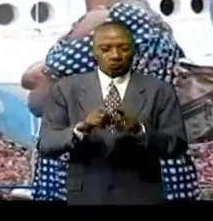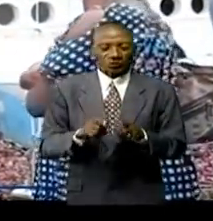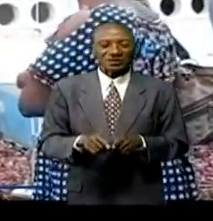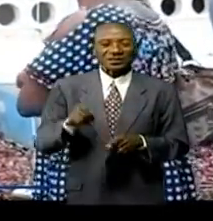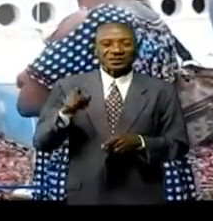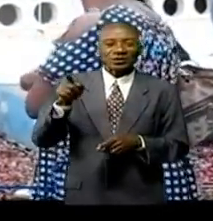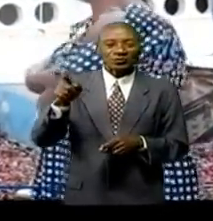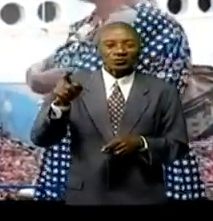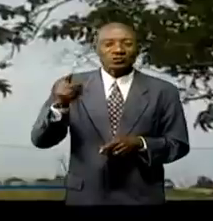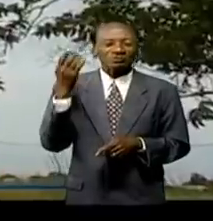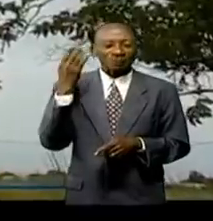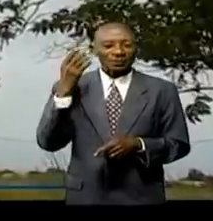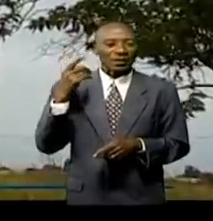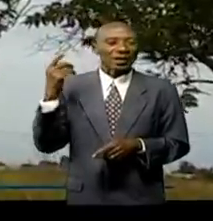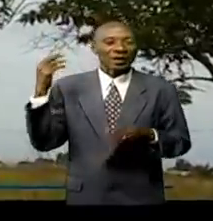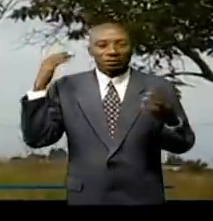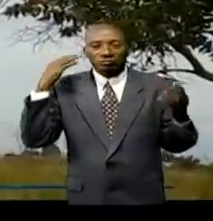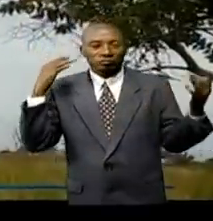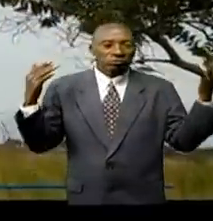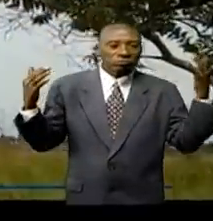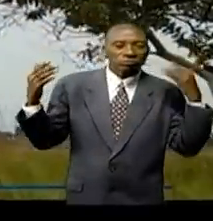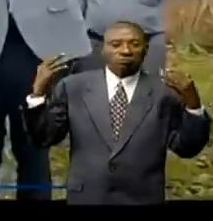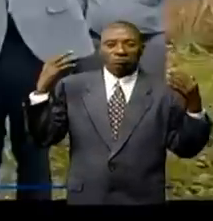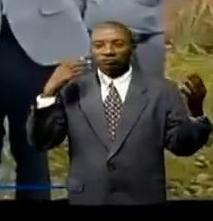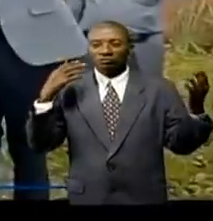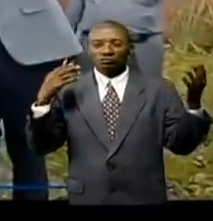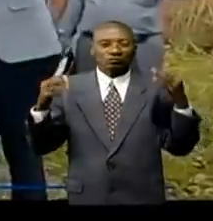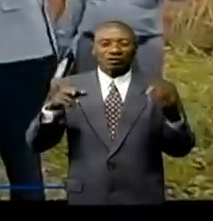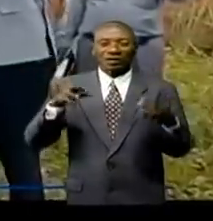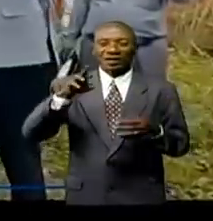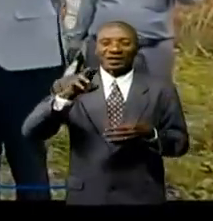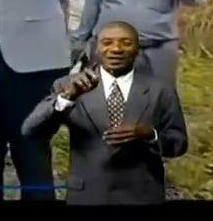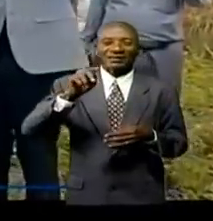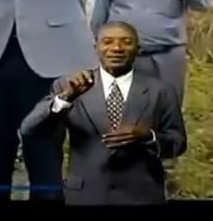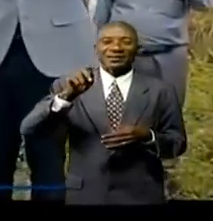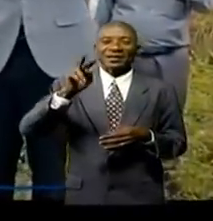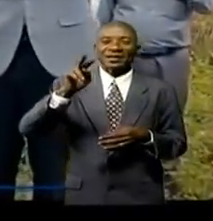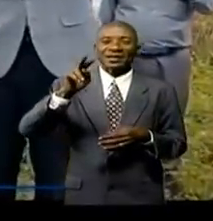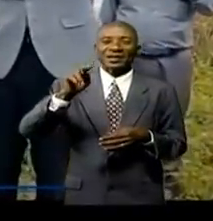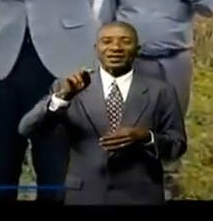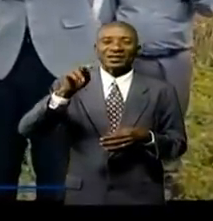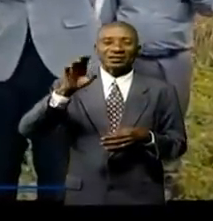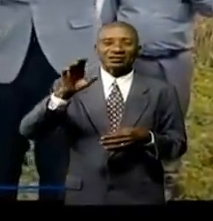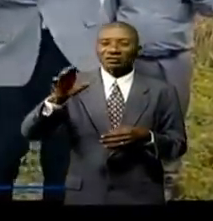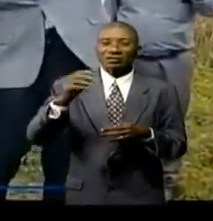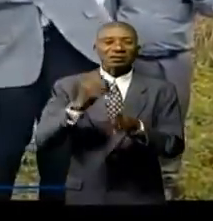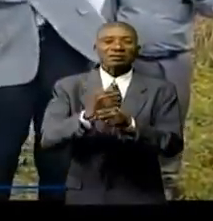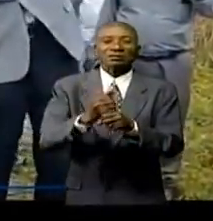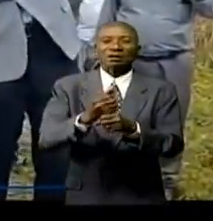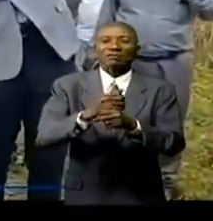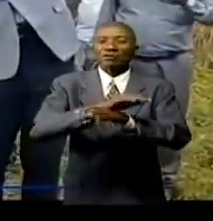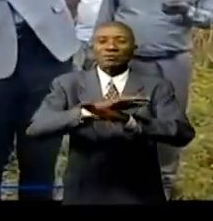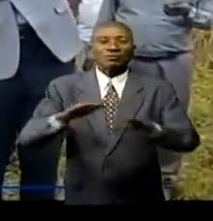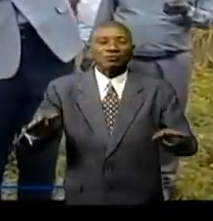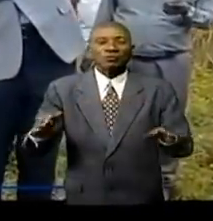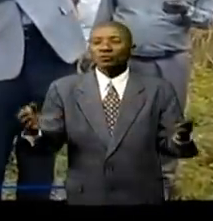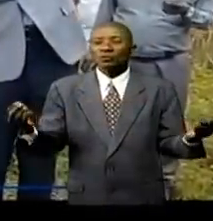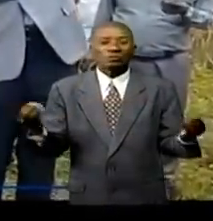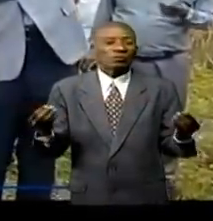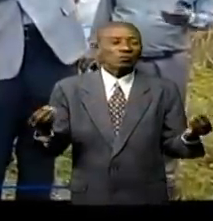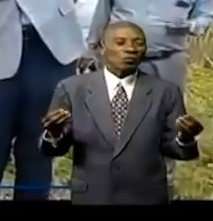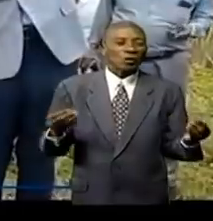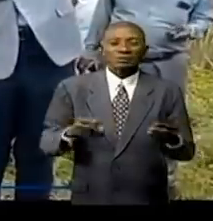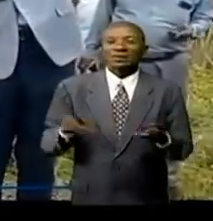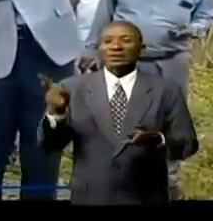une frange est venue me voir au bureau pour me dire que la RTNC ne fonctionnait pas et que la